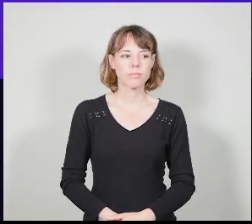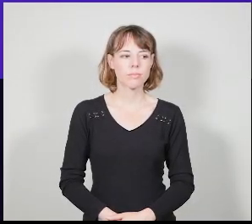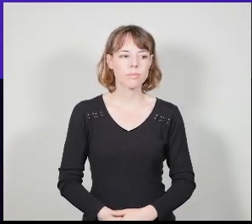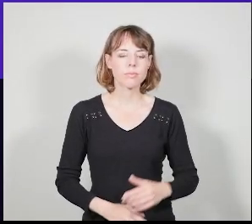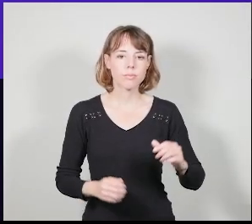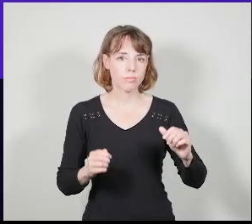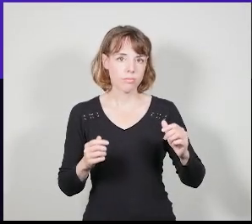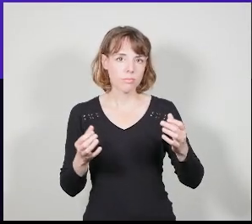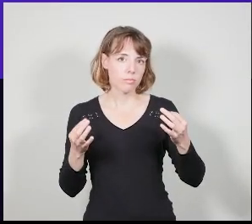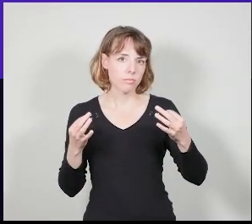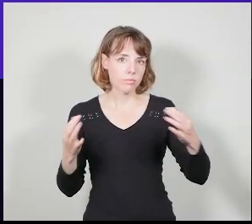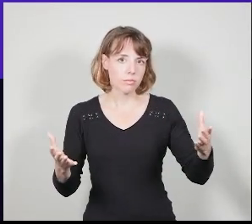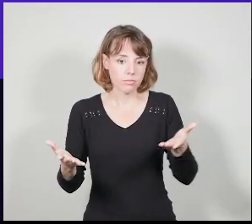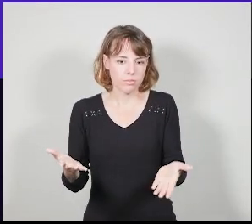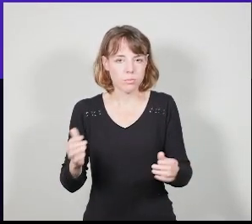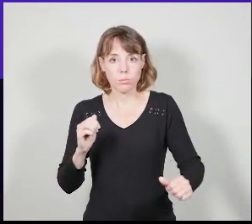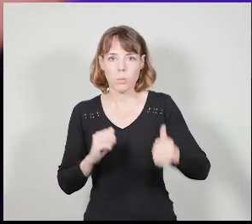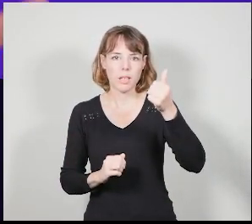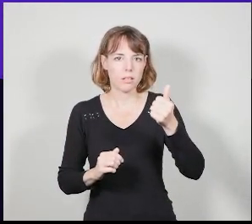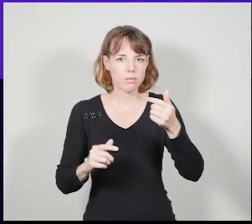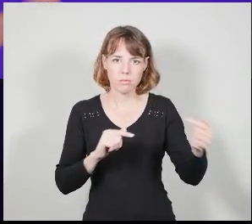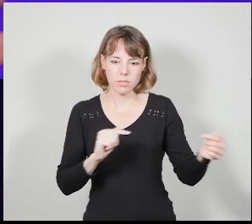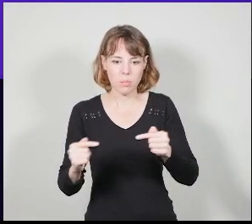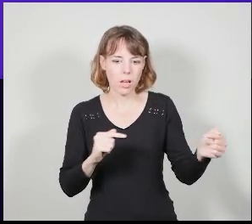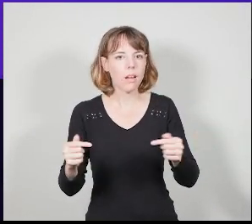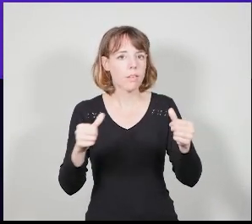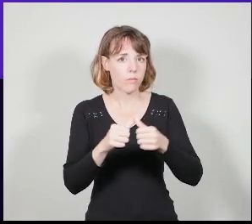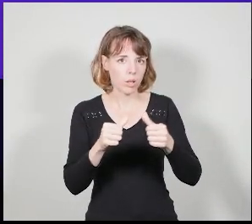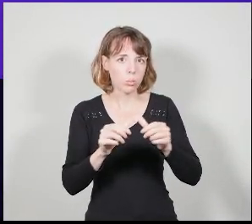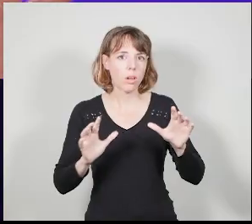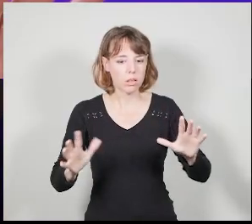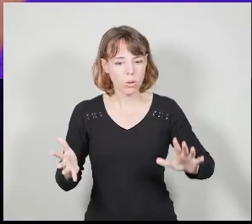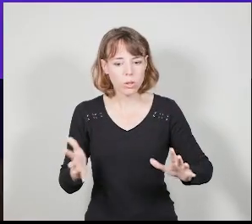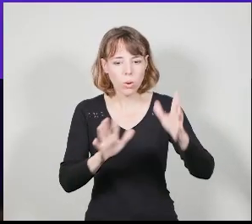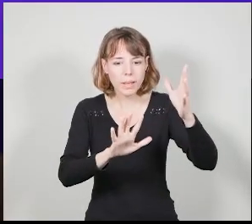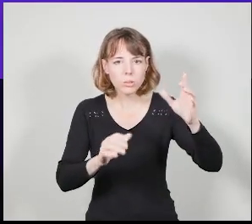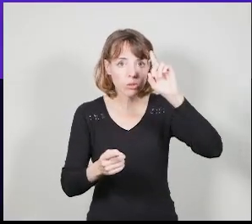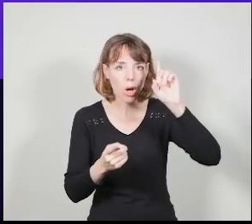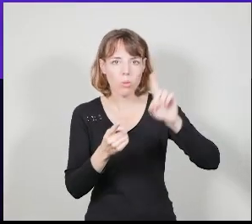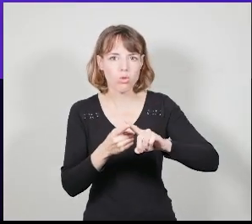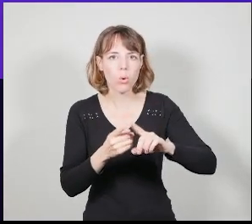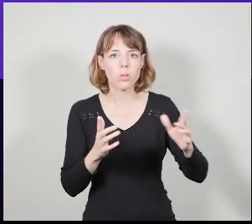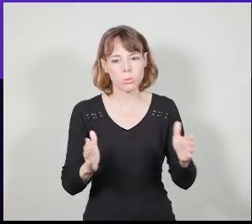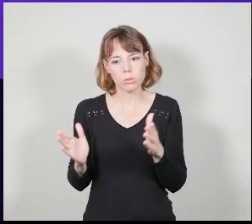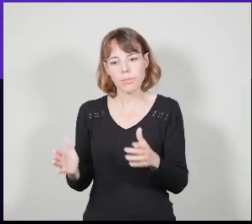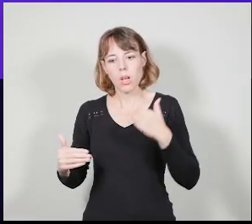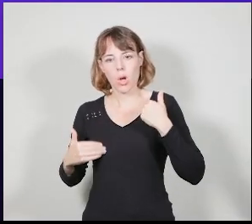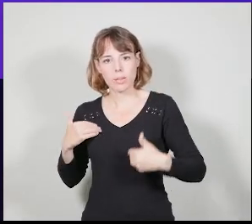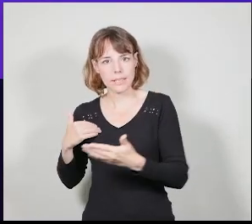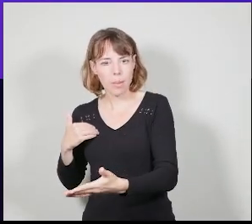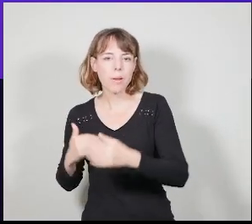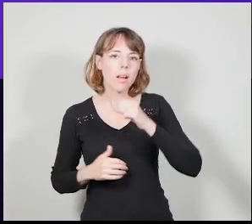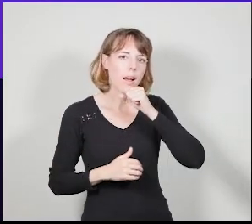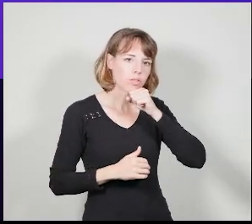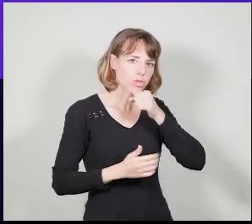premier temps de débat important puisqu'il va permettre justement de poser les enjeux de cette transformation dans ces deux champs, le champ du handicap et le champ du grand âge.